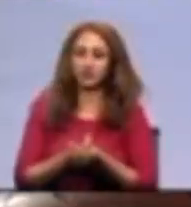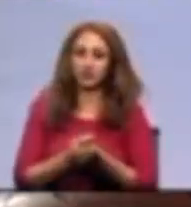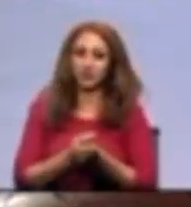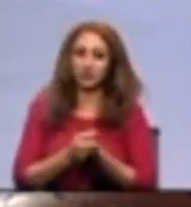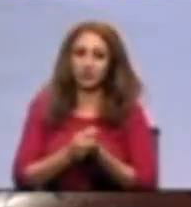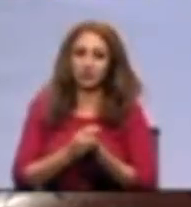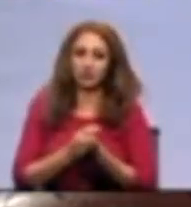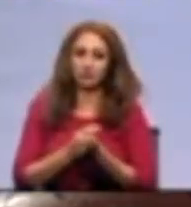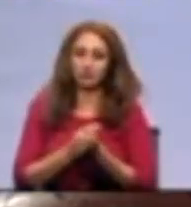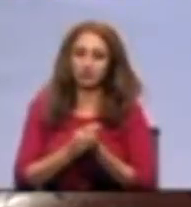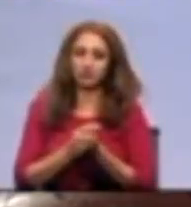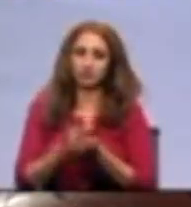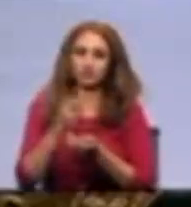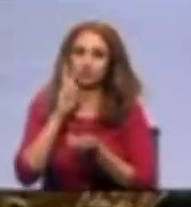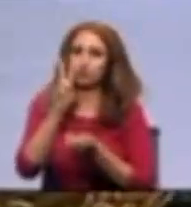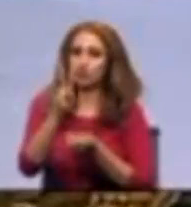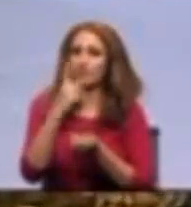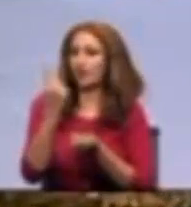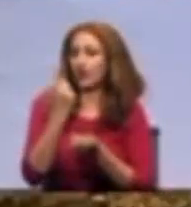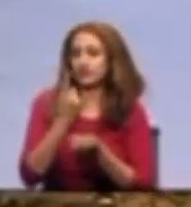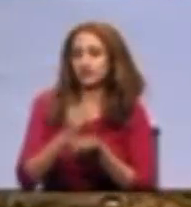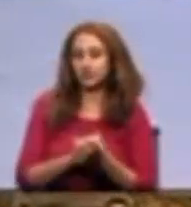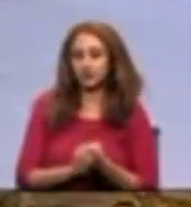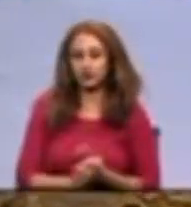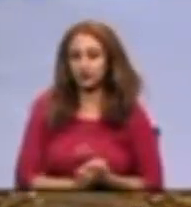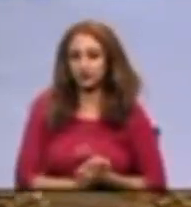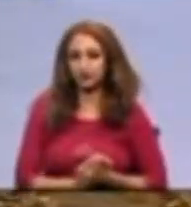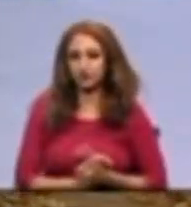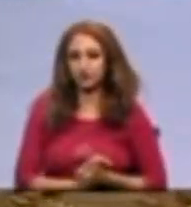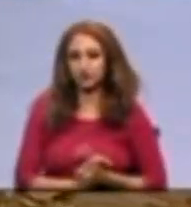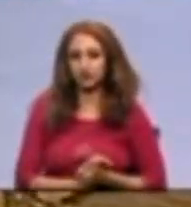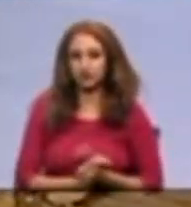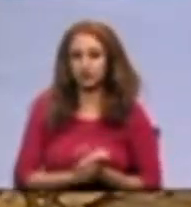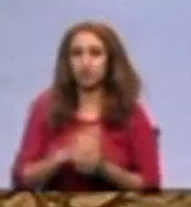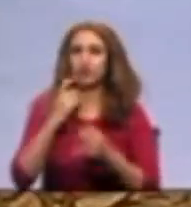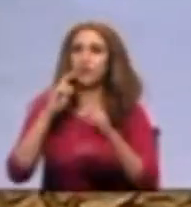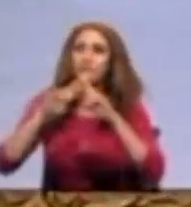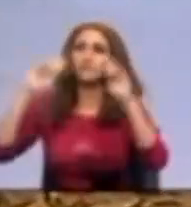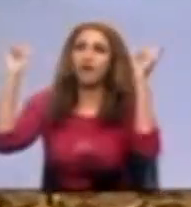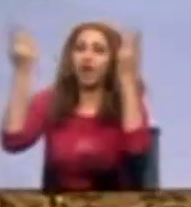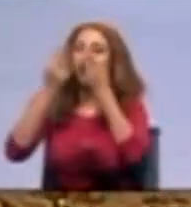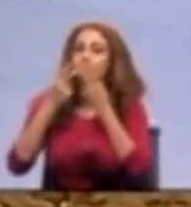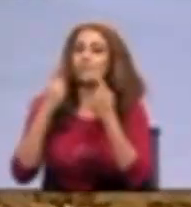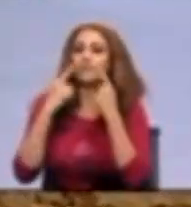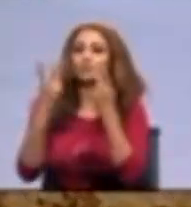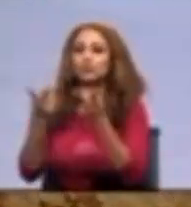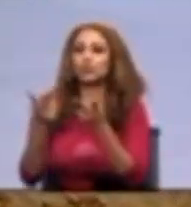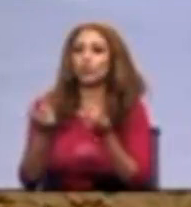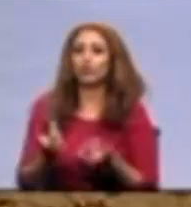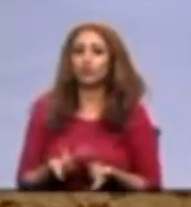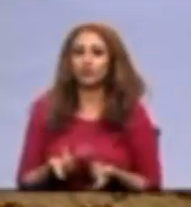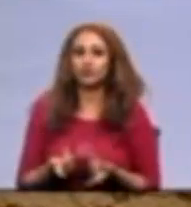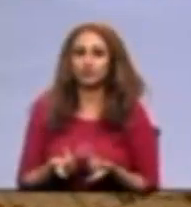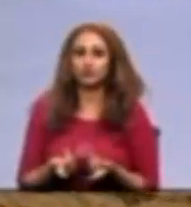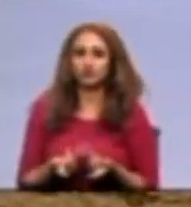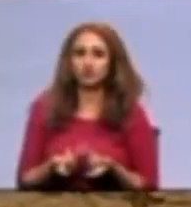طول بده يشوفوا الاشياء نيجاتيف؟ هلا ما بيهمنا هيك، بيهمنا العالم، نسبة العالم الفظيعة اللي ضلت 3 سنين يعني انا